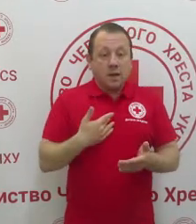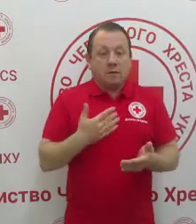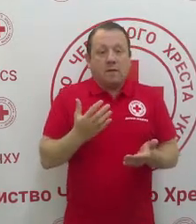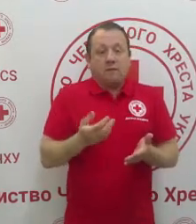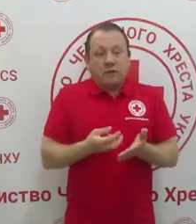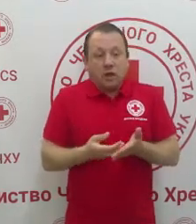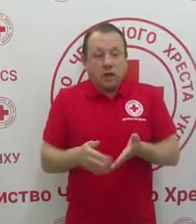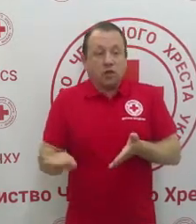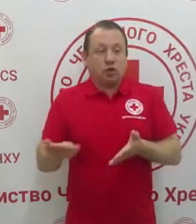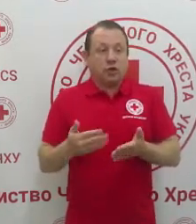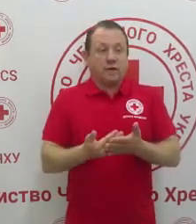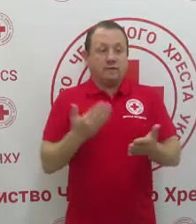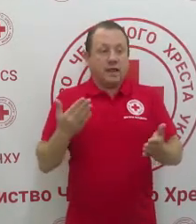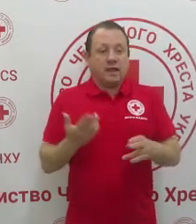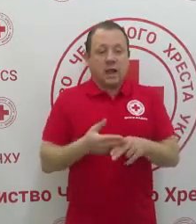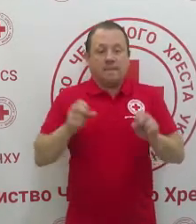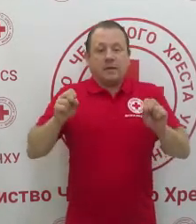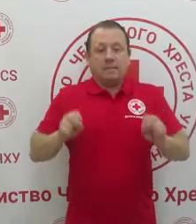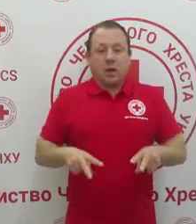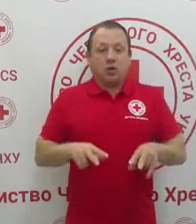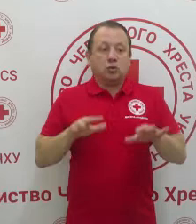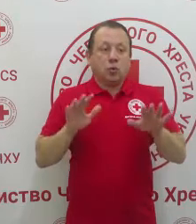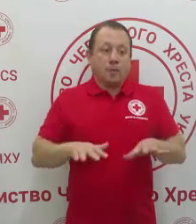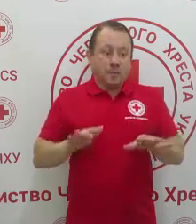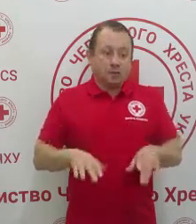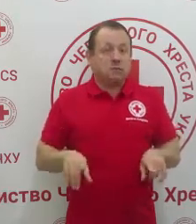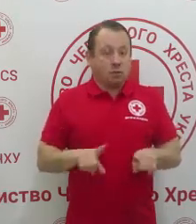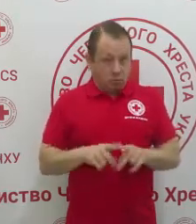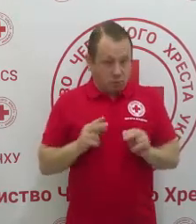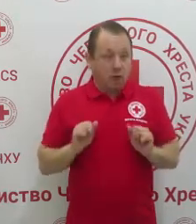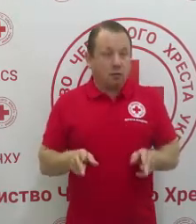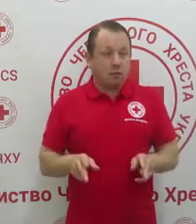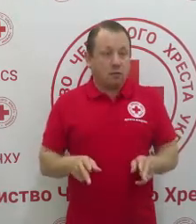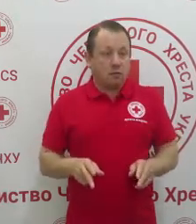небезпечного місця. Так.